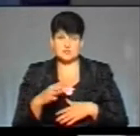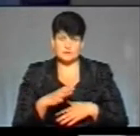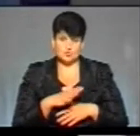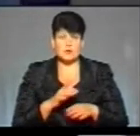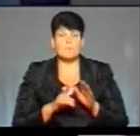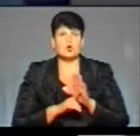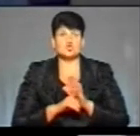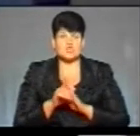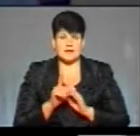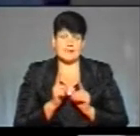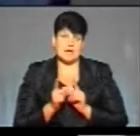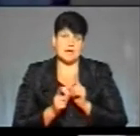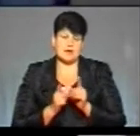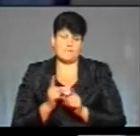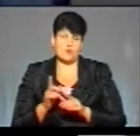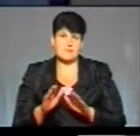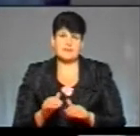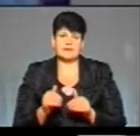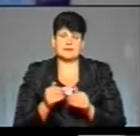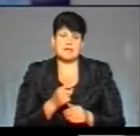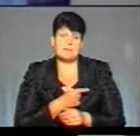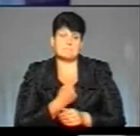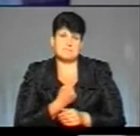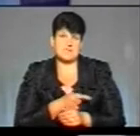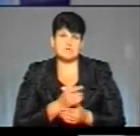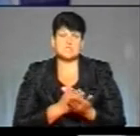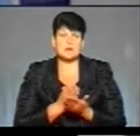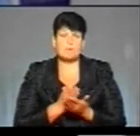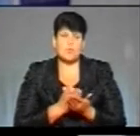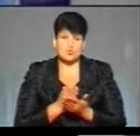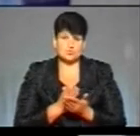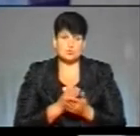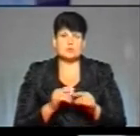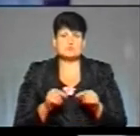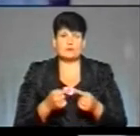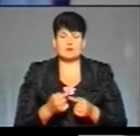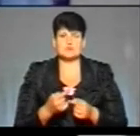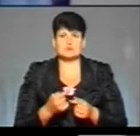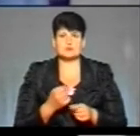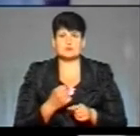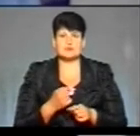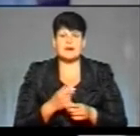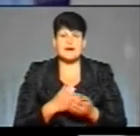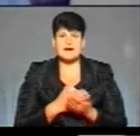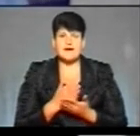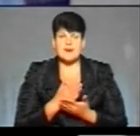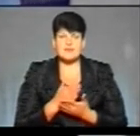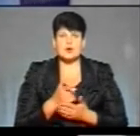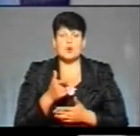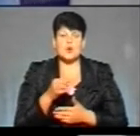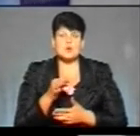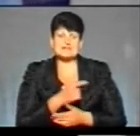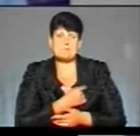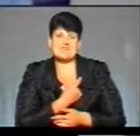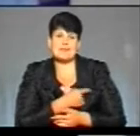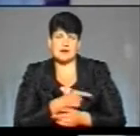почата реформа надання медичних послуг. Створені, розроблені карти так званих госпітальних